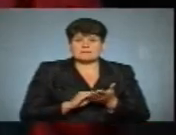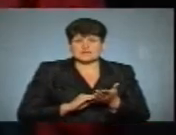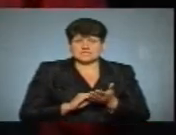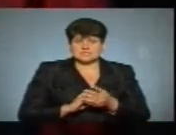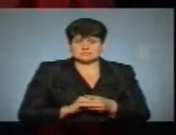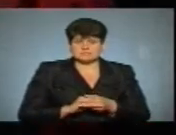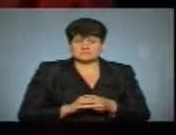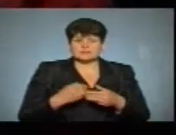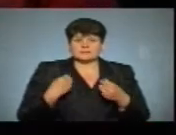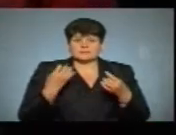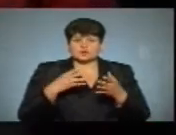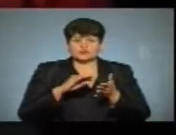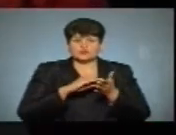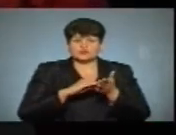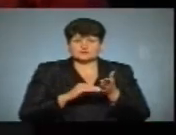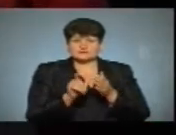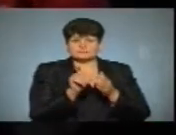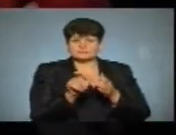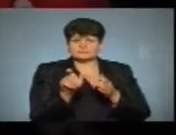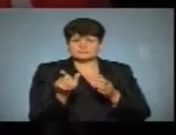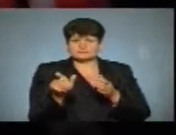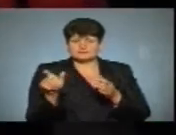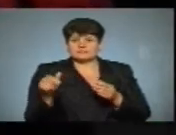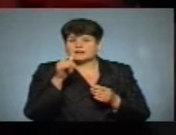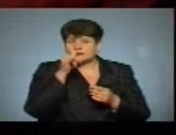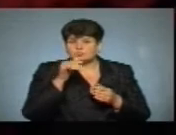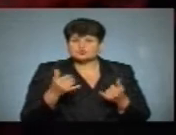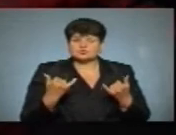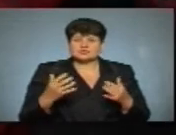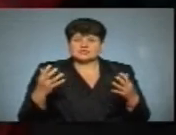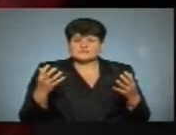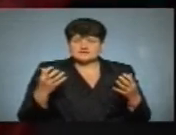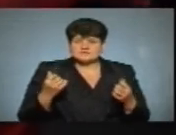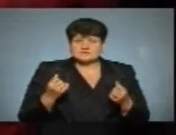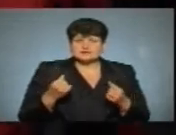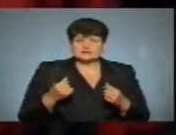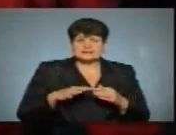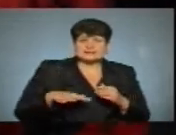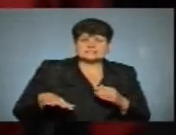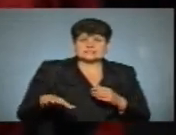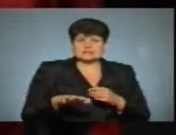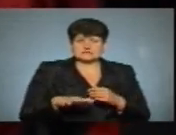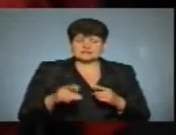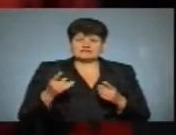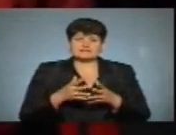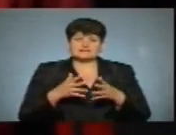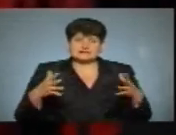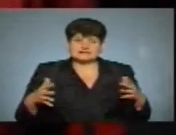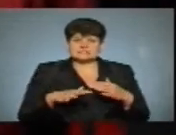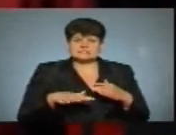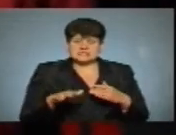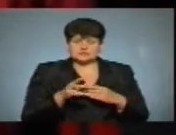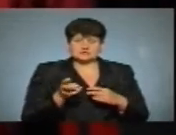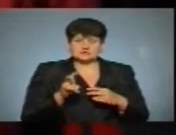карантину. Ми просто розписуємо поепізодно. Ми не можемо, скажімо, сьогодні взяти на тій же території, чи навіть на великій сцені, щоб прийшла